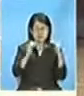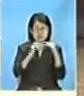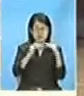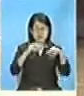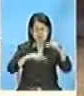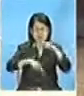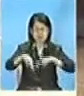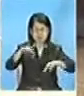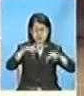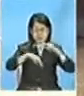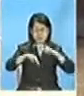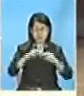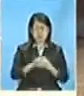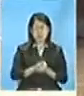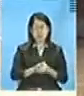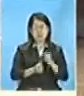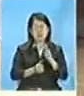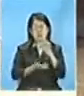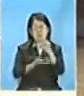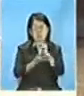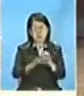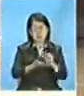องระดับสูง